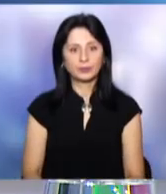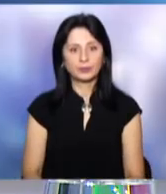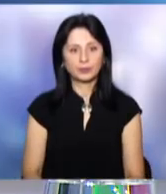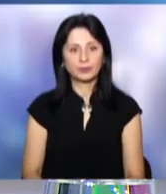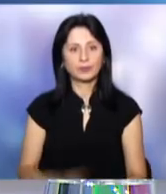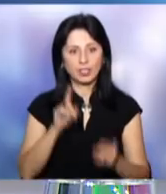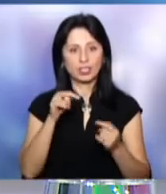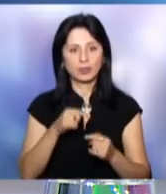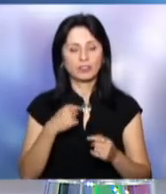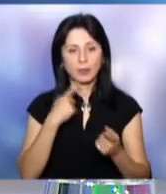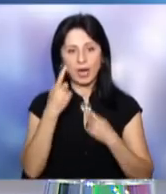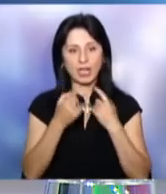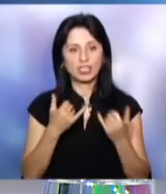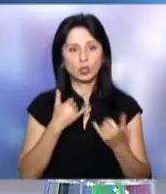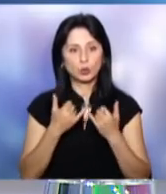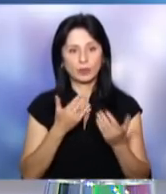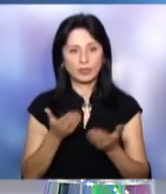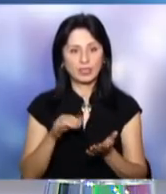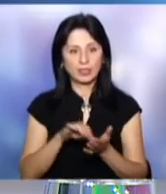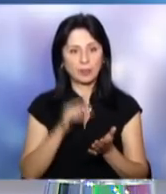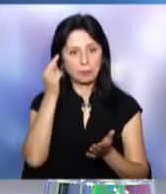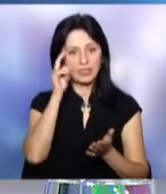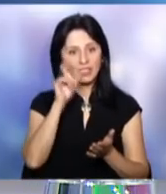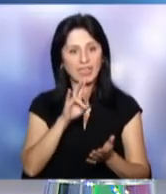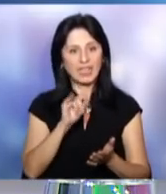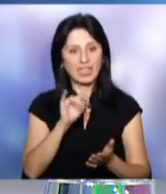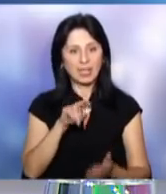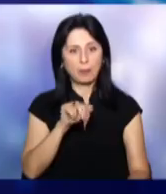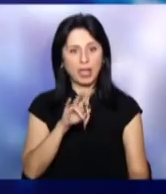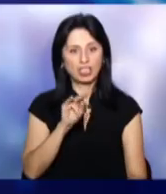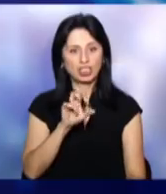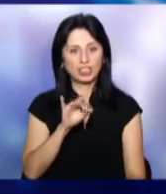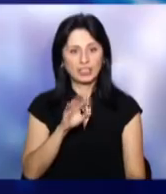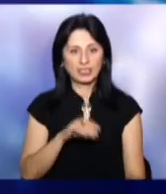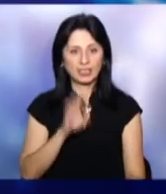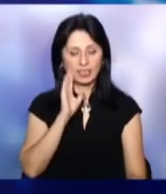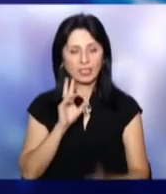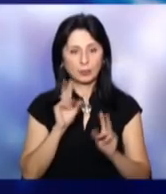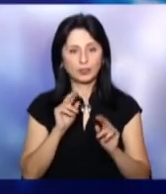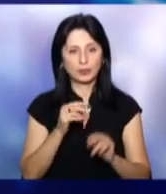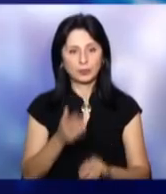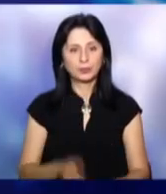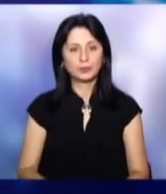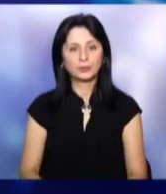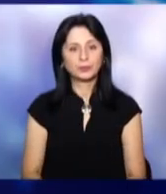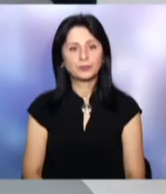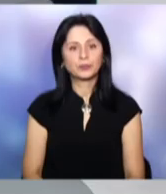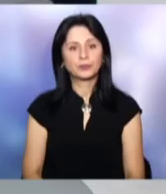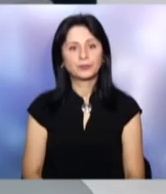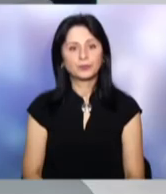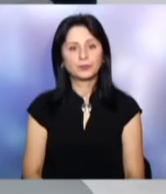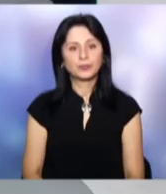და შესაბამისად ჩვენი გადაცემის სტუმარს წარმოგიდგენთ, ფსიქოლოგი ნათია ფანჯიკიძე. დილამშვიდობისა ნათია. დილამშვიდობის.